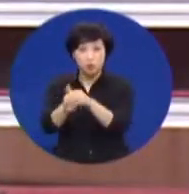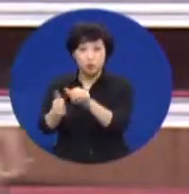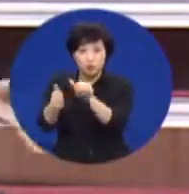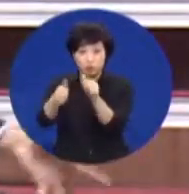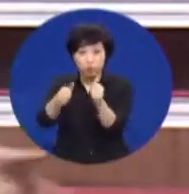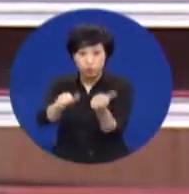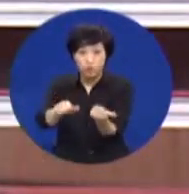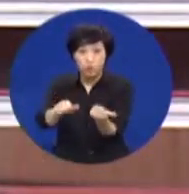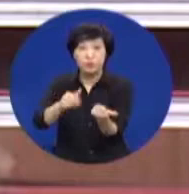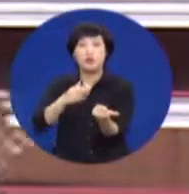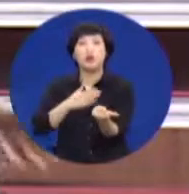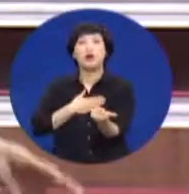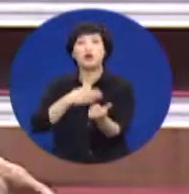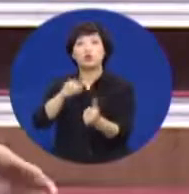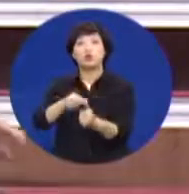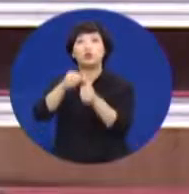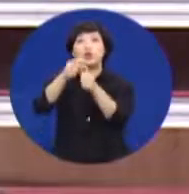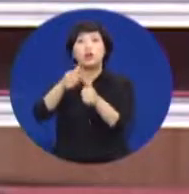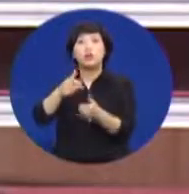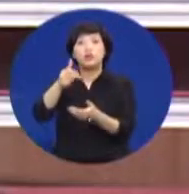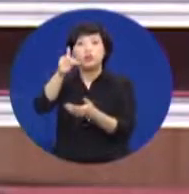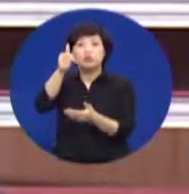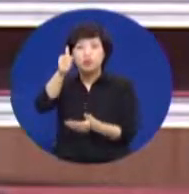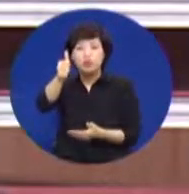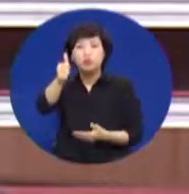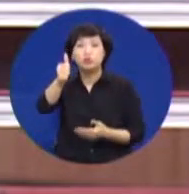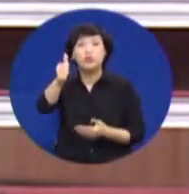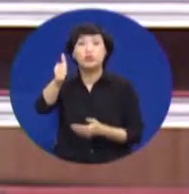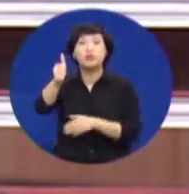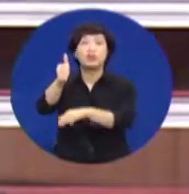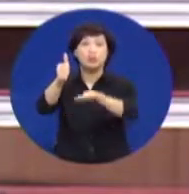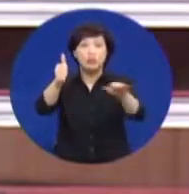죽어서 나를 구원하신 구원주라는 사실을